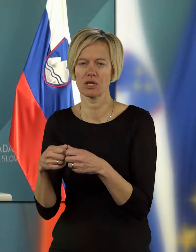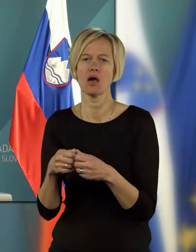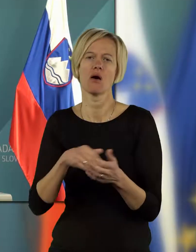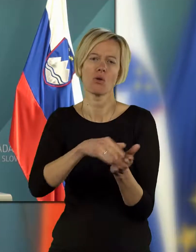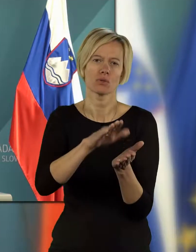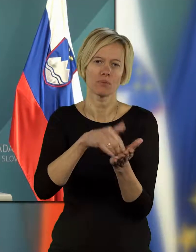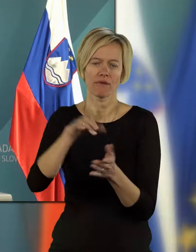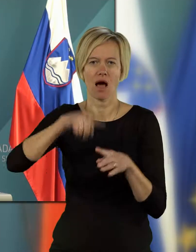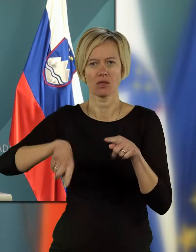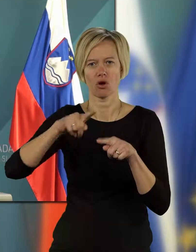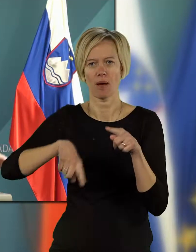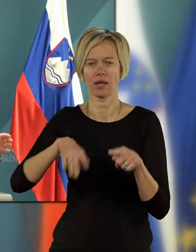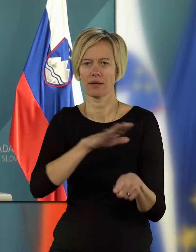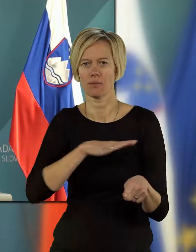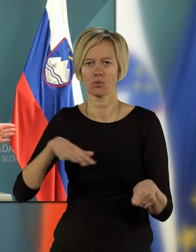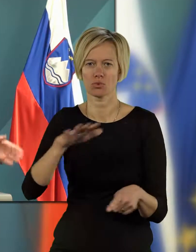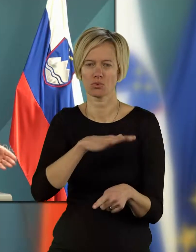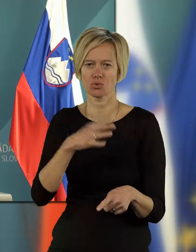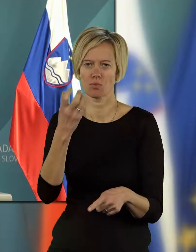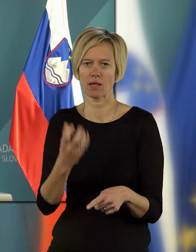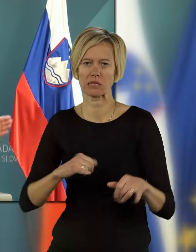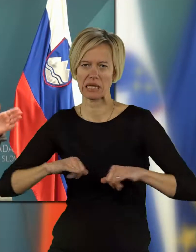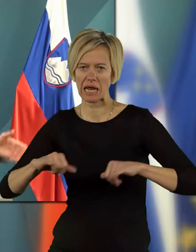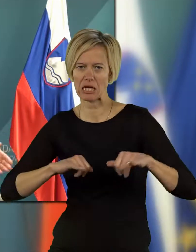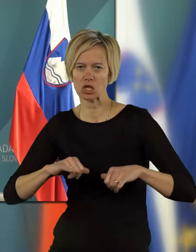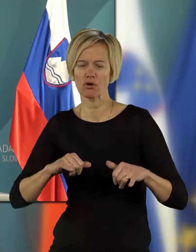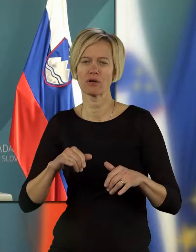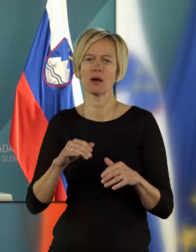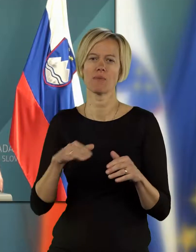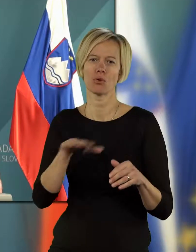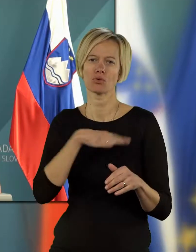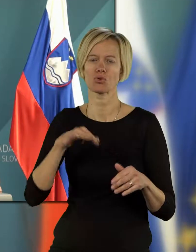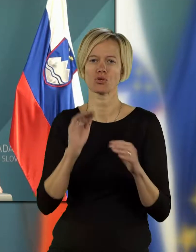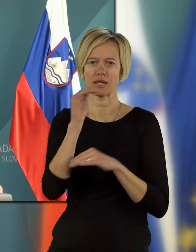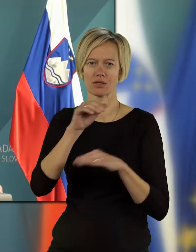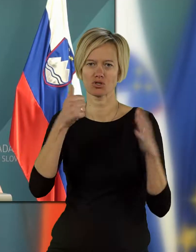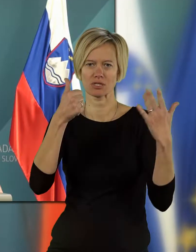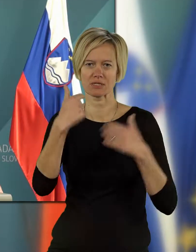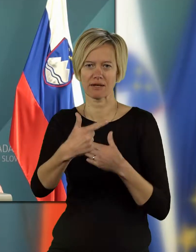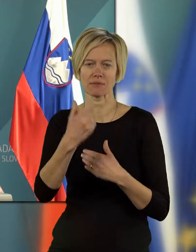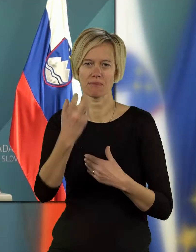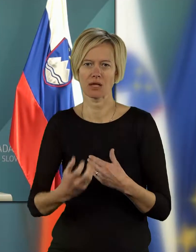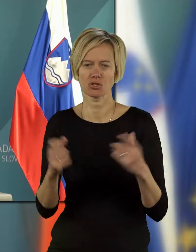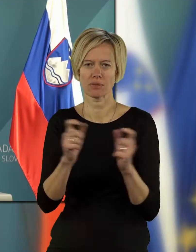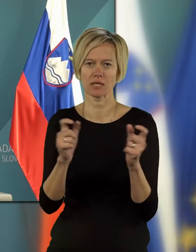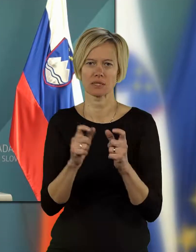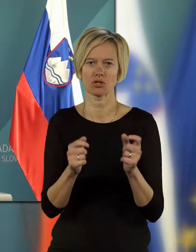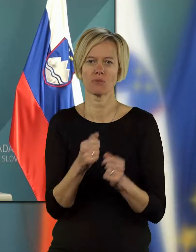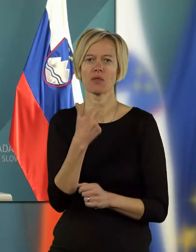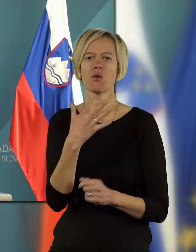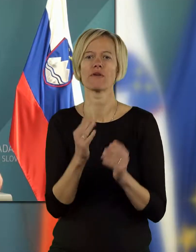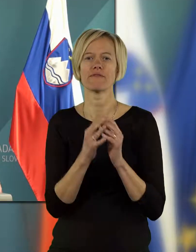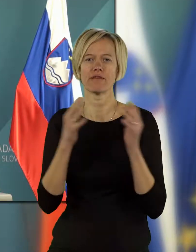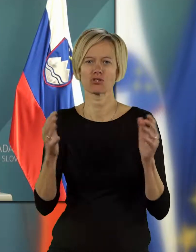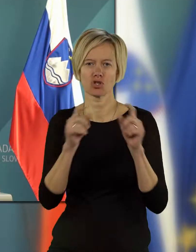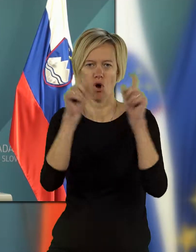odprava anomalij na področju plač direktorjev, na področju nad 26. plačnim razredom,